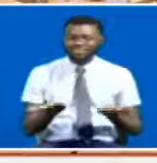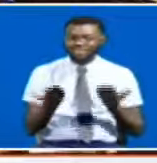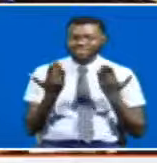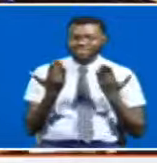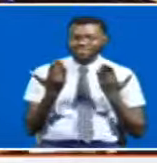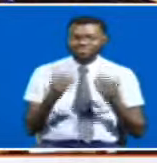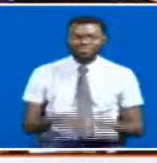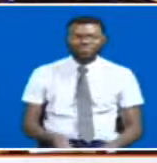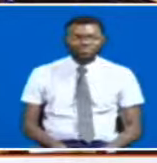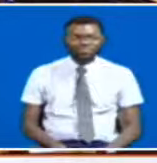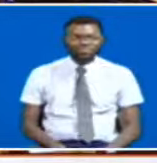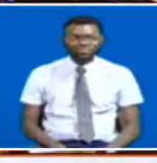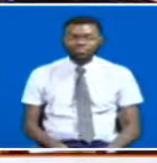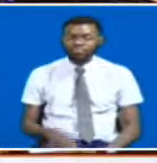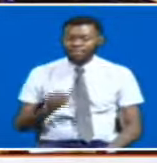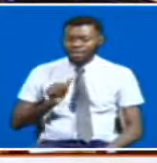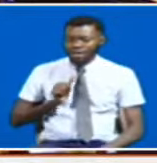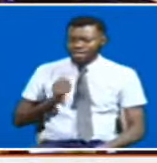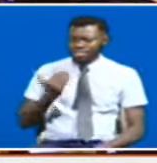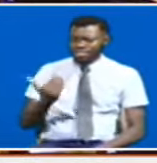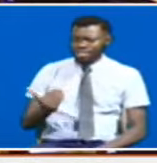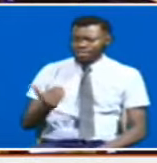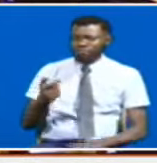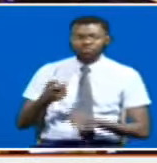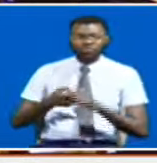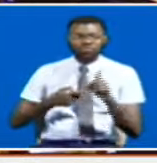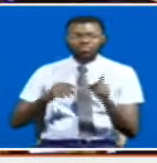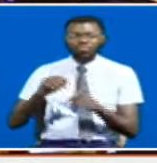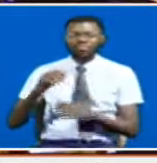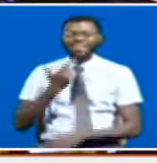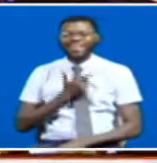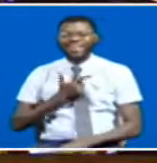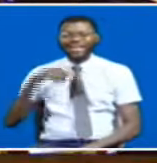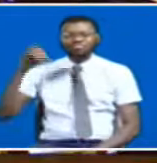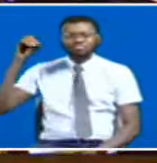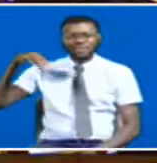Ndoto ya msichana mmoja kutoka Lakisama mtaani Mathare, kaunti ya Nairobi kuende